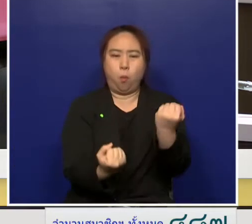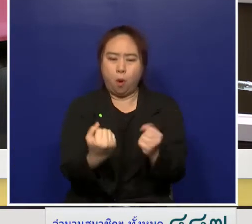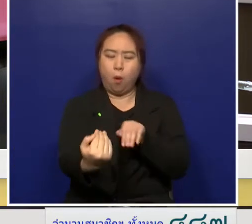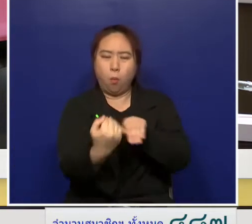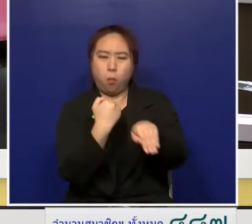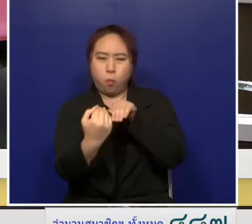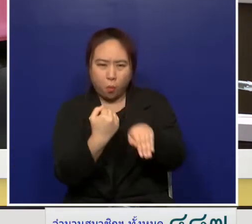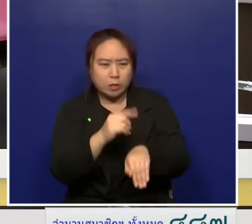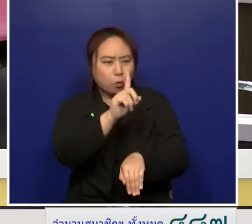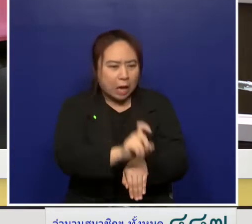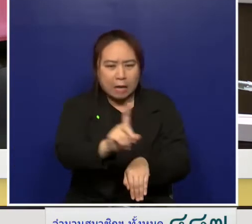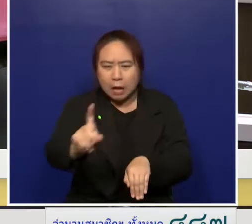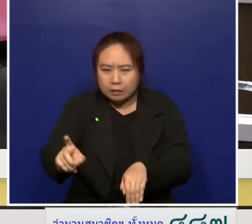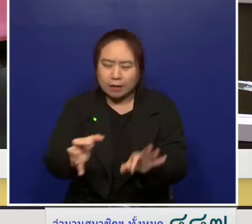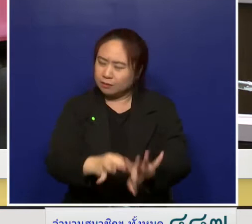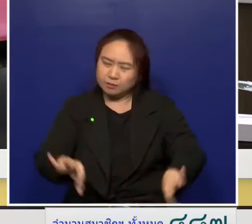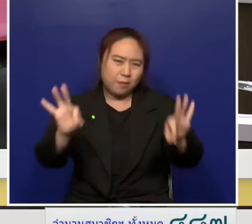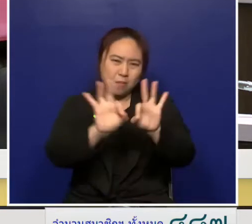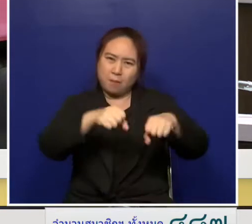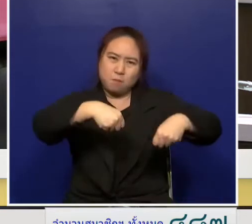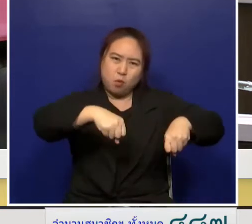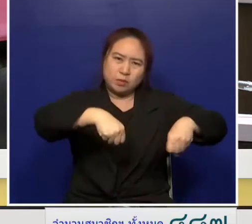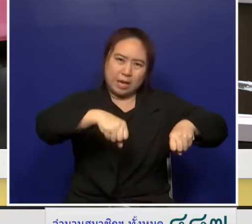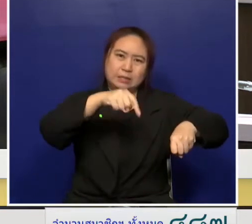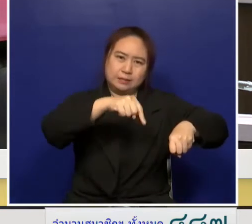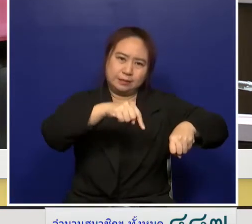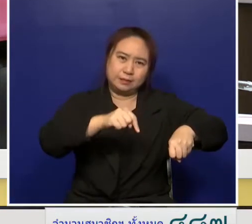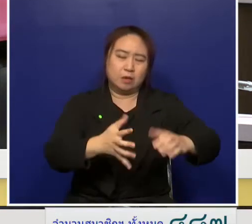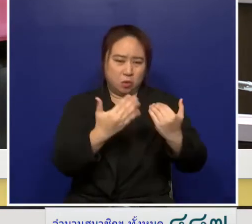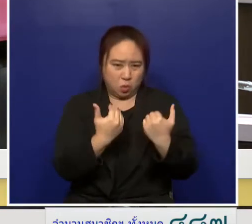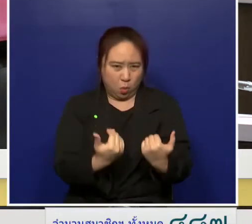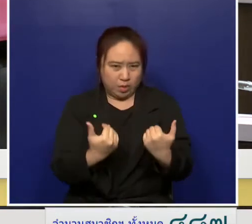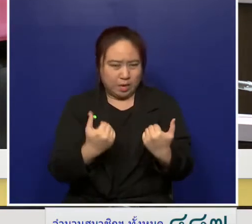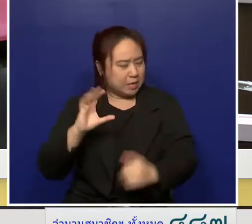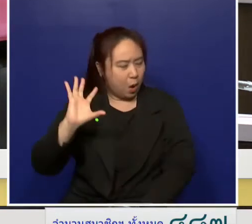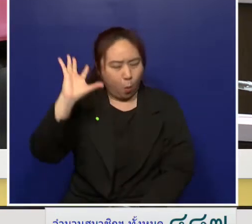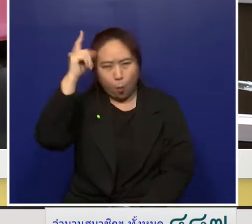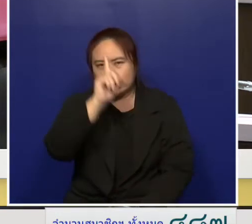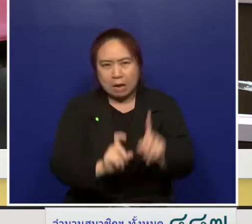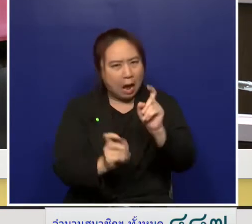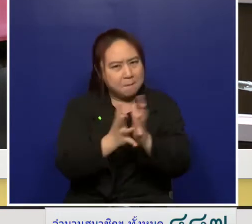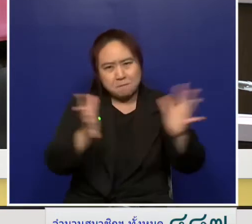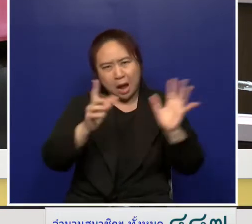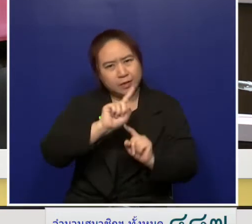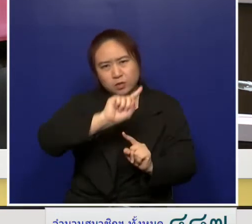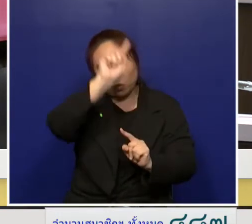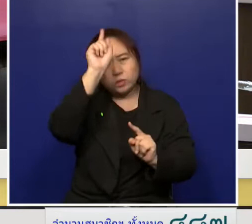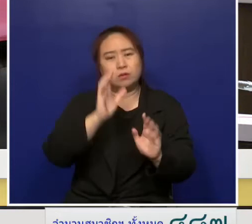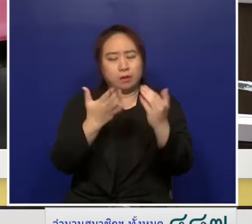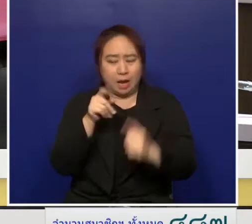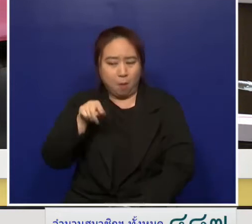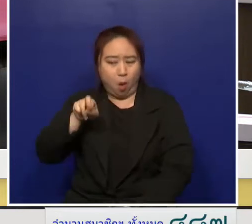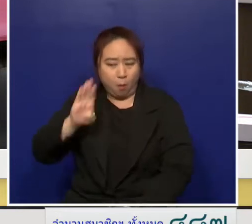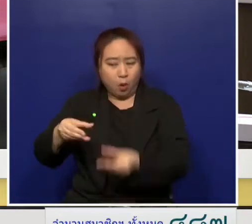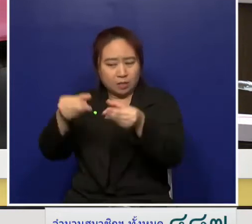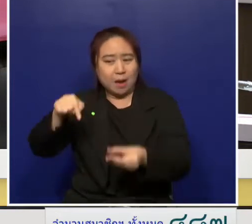ียโดยเฉพาะจักรยานหญน หรือโมตเศรษใหนติดอนดำเมื่ของโลกพอร์บอรชบับนี้จะทำอย